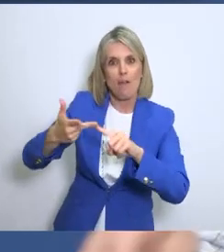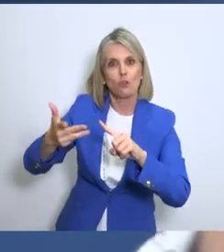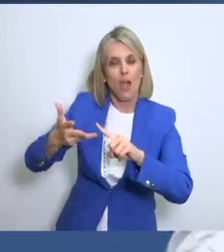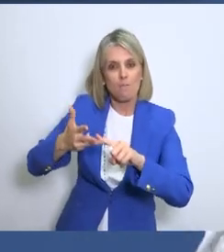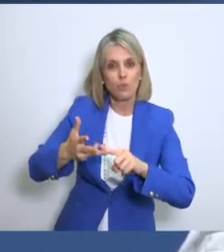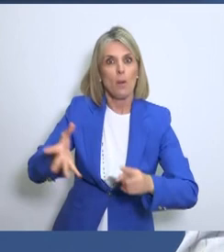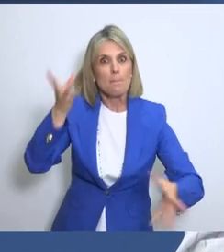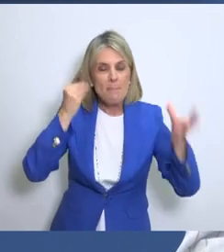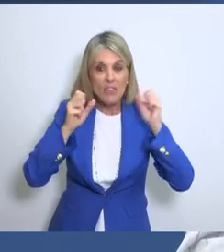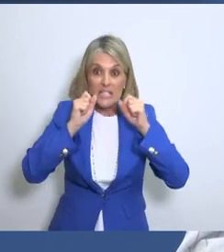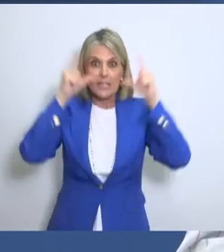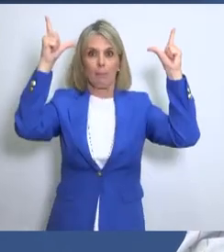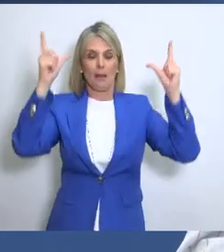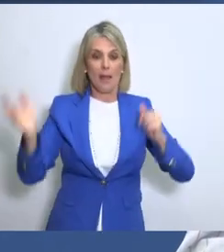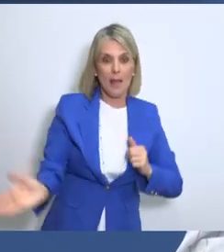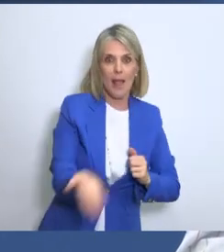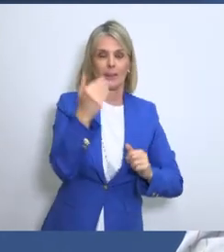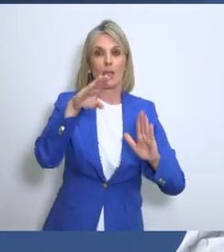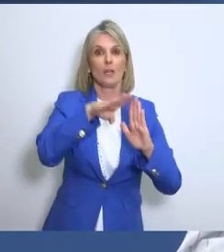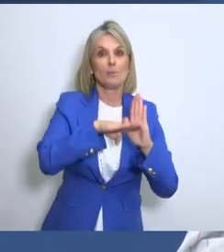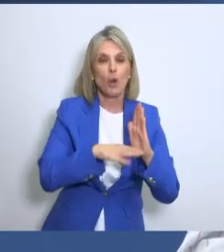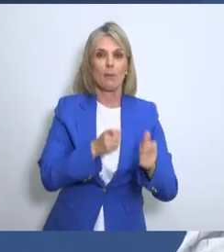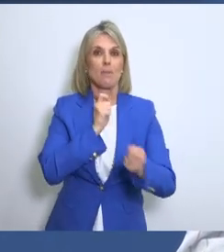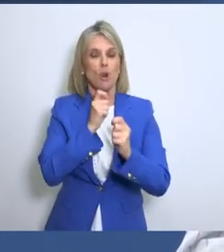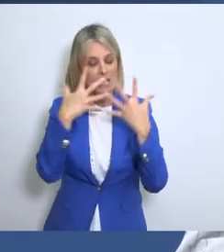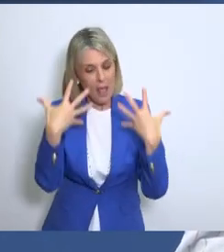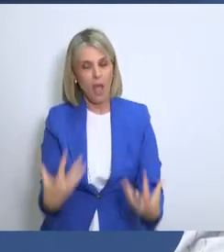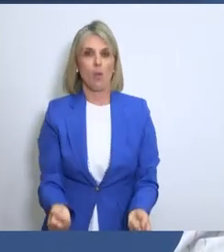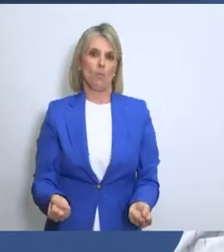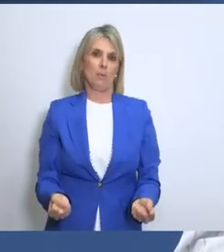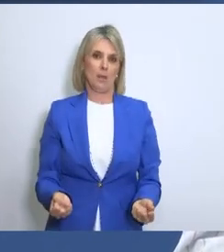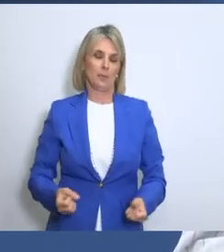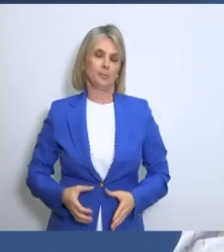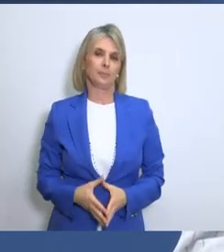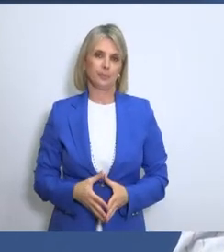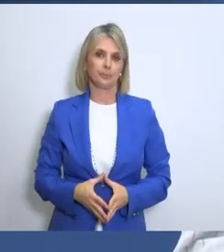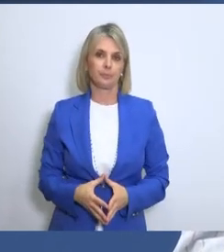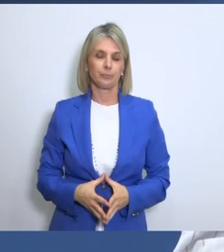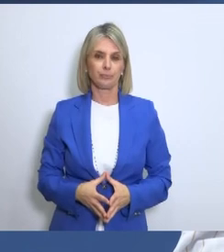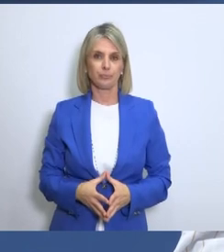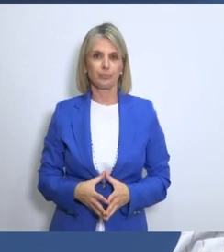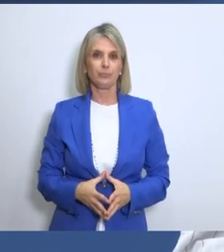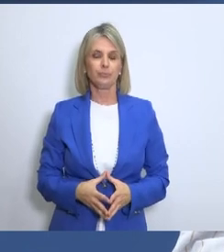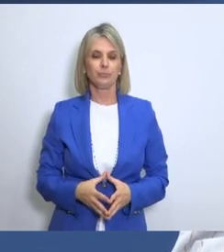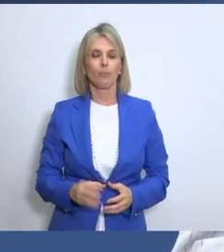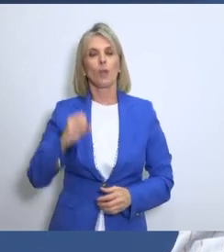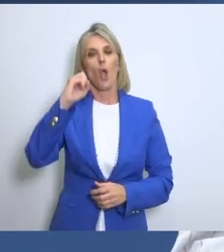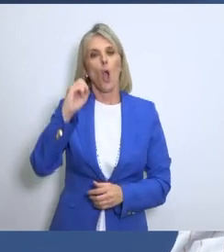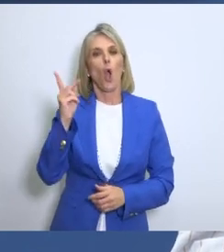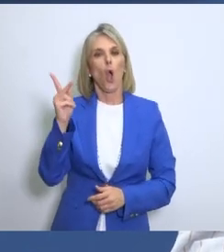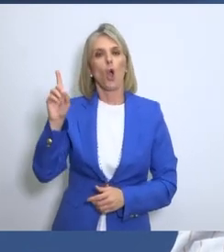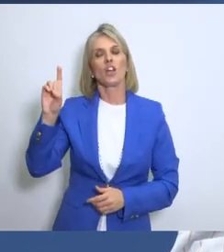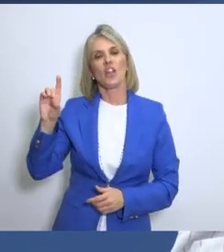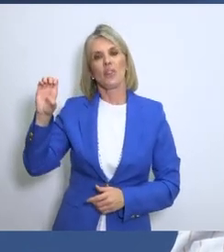μας, με το πρόγραμμα και την πολιτική μας. Η ΟΚΔΕ